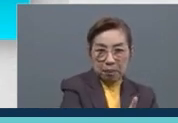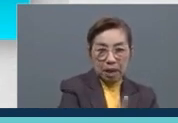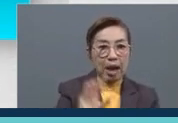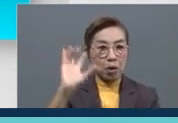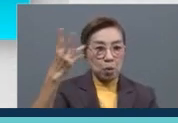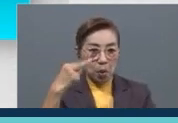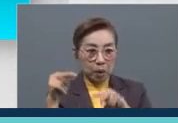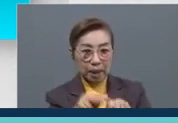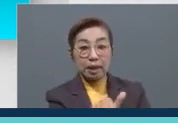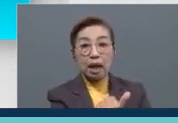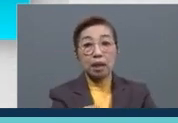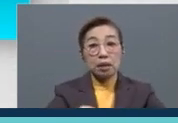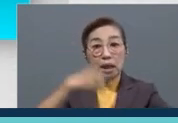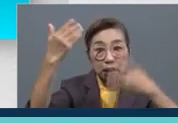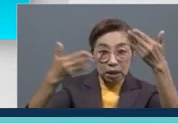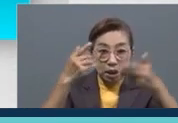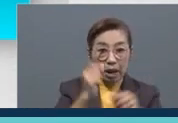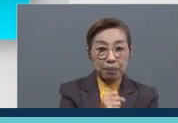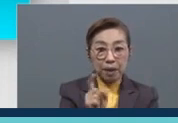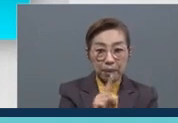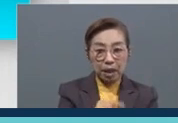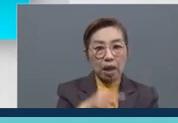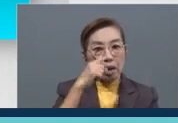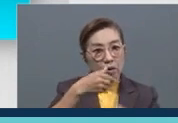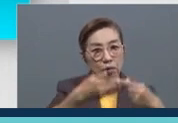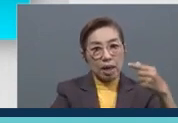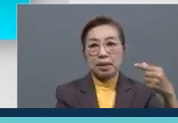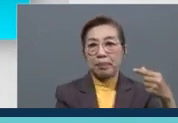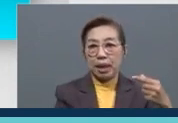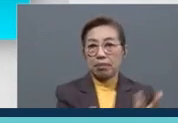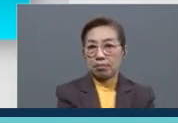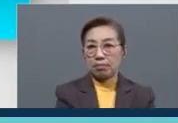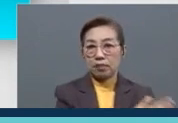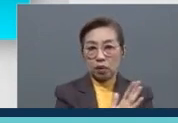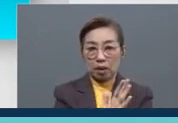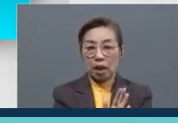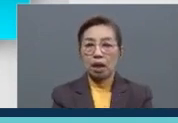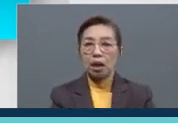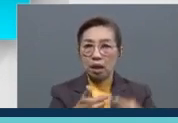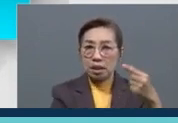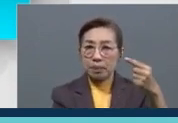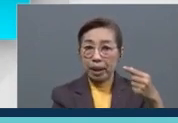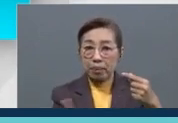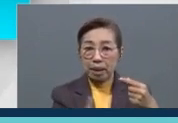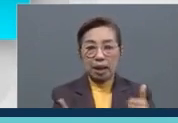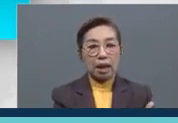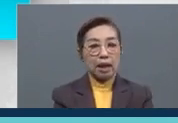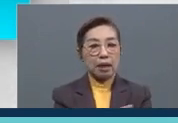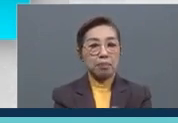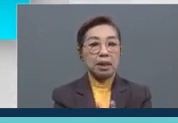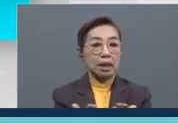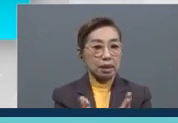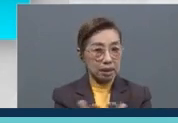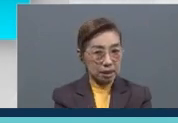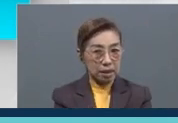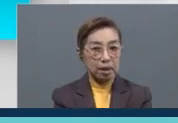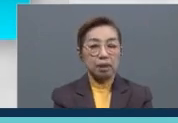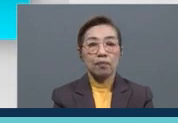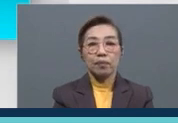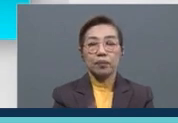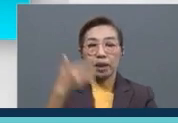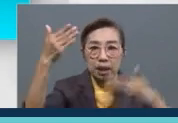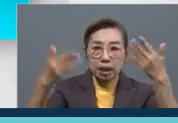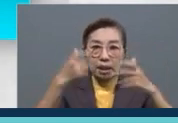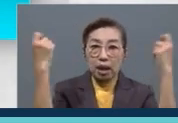ามารถเป็นการขับเคลื่อนเมืองท่องเที่ยวอีกด้วย คณะซอฟต์พาวเวอร์ท่องเที่ยวเราก็ได้เชิญฟิกเกอร์ระดับโลกมาแชร์